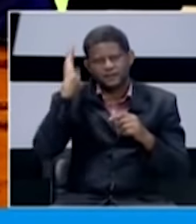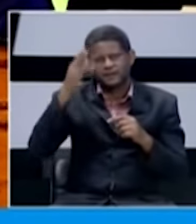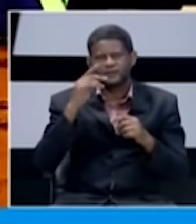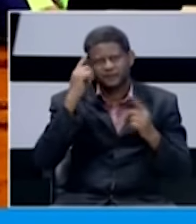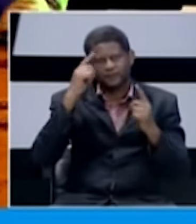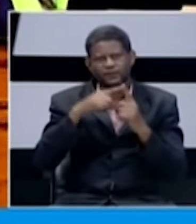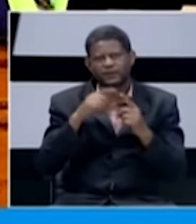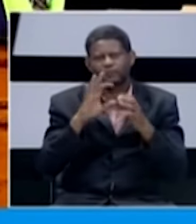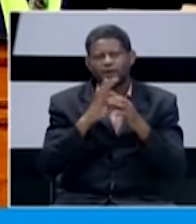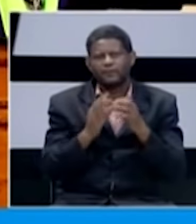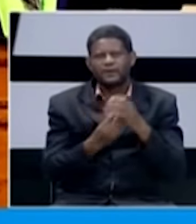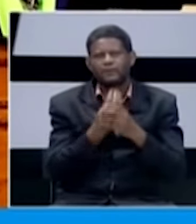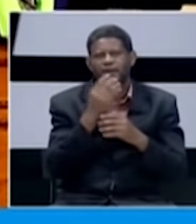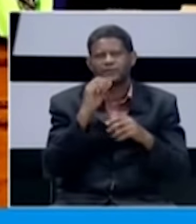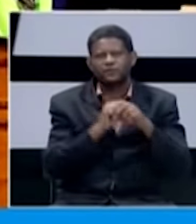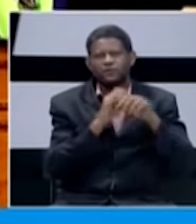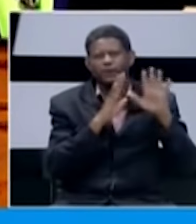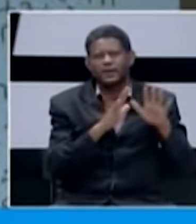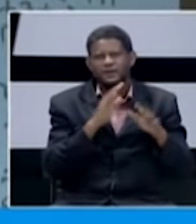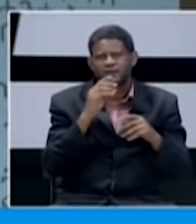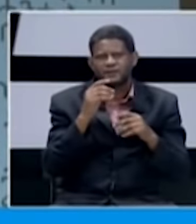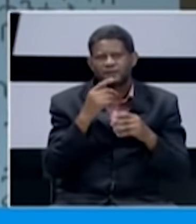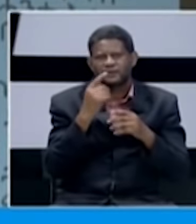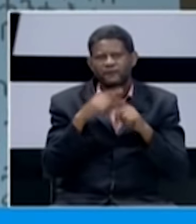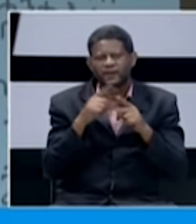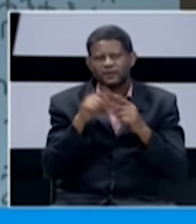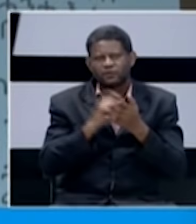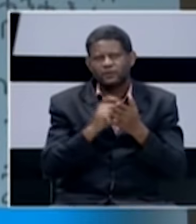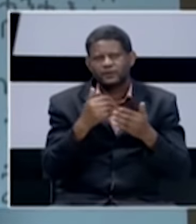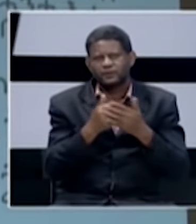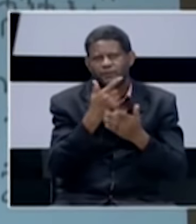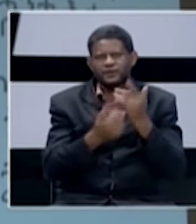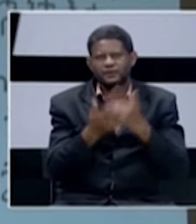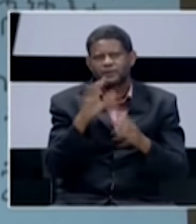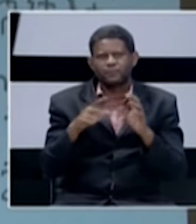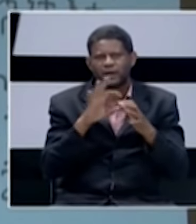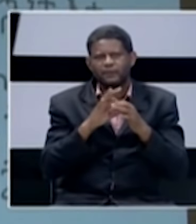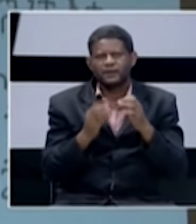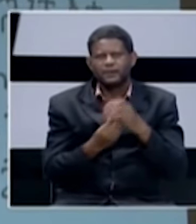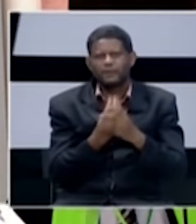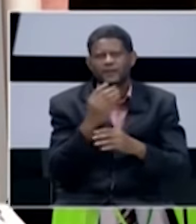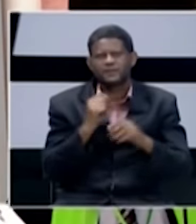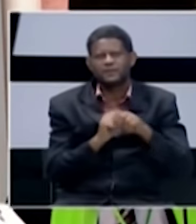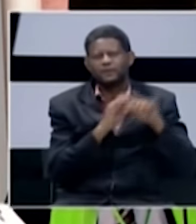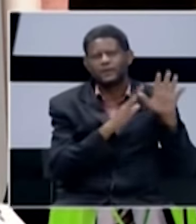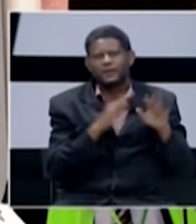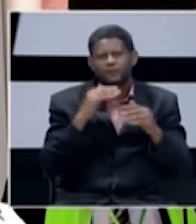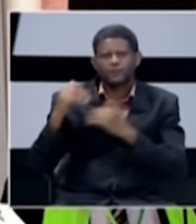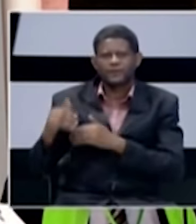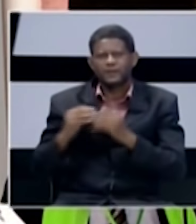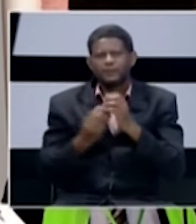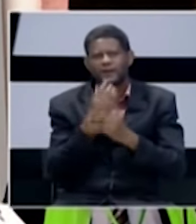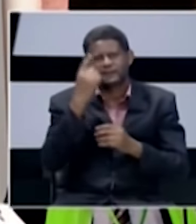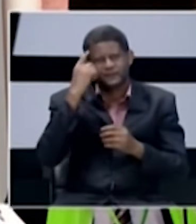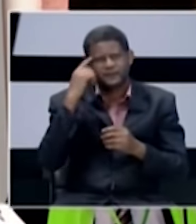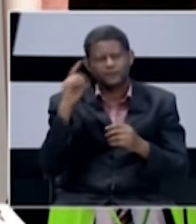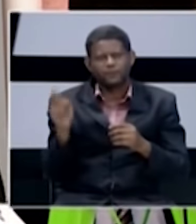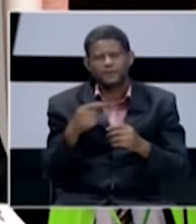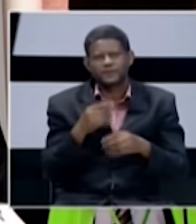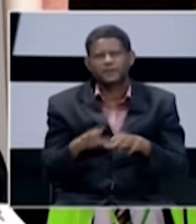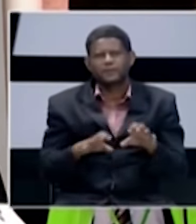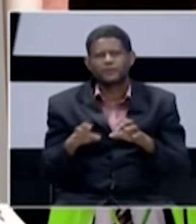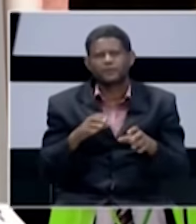زكاتة مصنعتا وصحفات كريبهم زيتا تخايد اللهم محبر لمعات جمعة أبي قولني محبر لمعات تقراي بومخان نزبر كتطو أبر كتو كساب